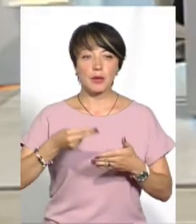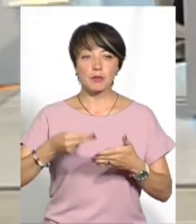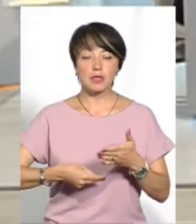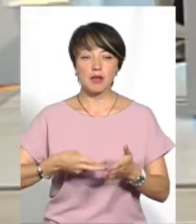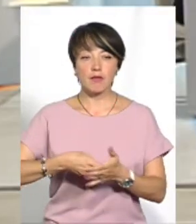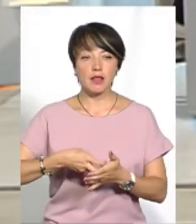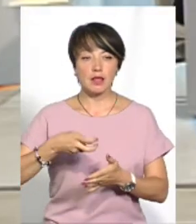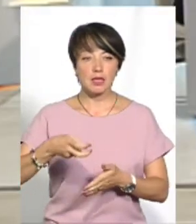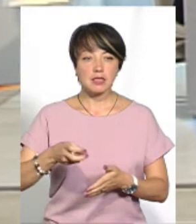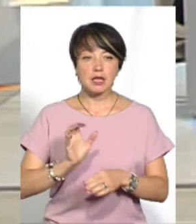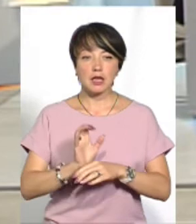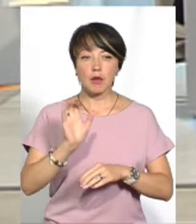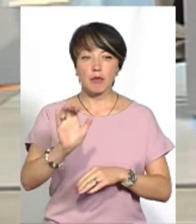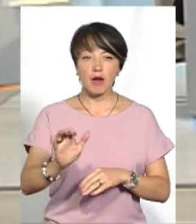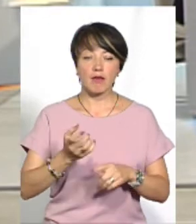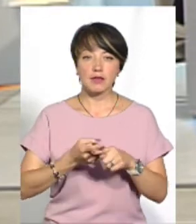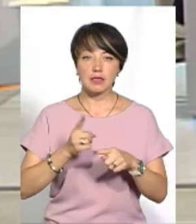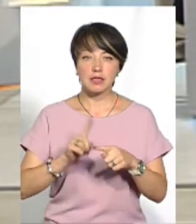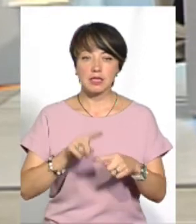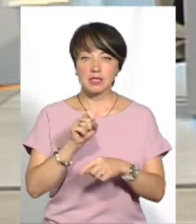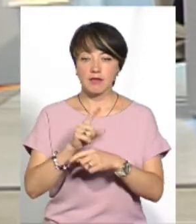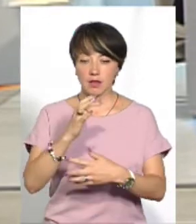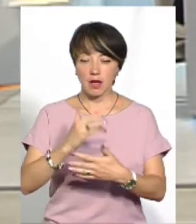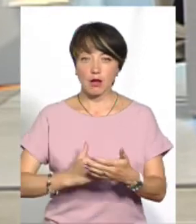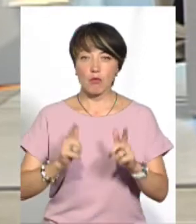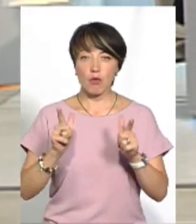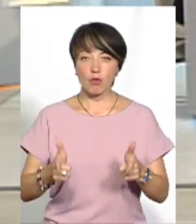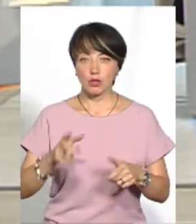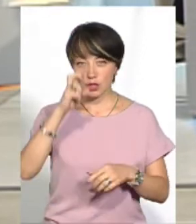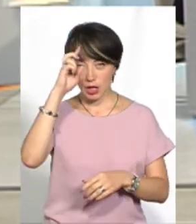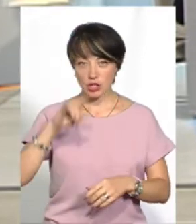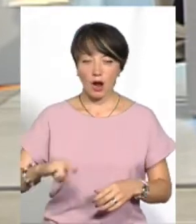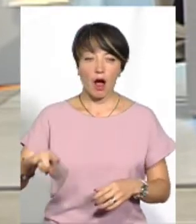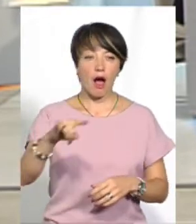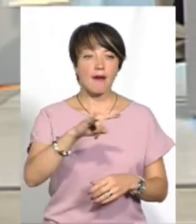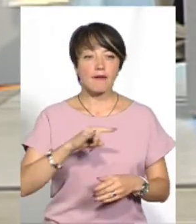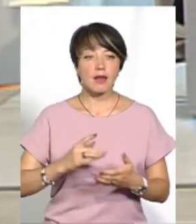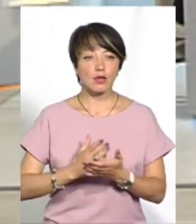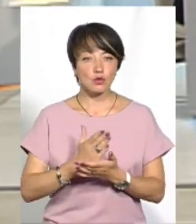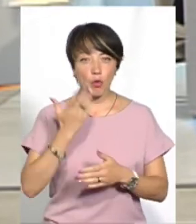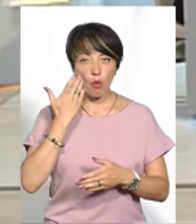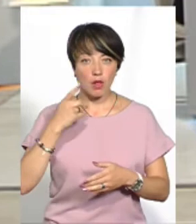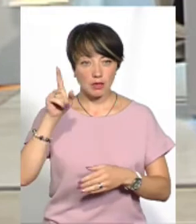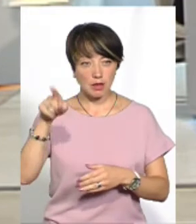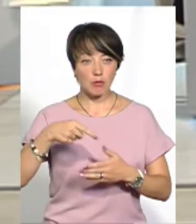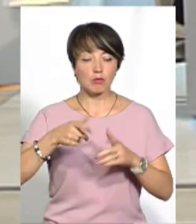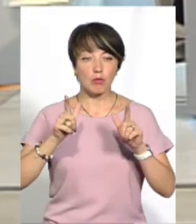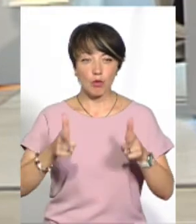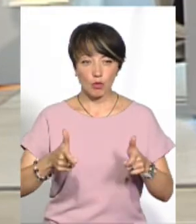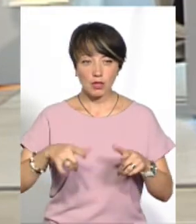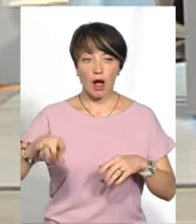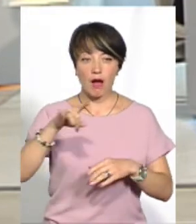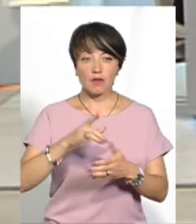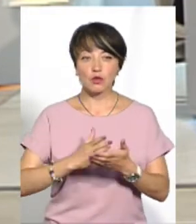лист і направили ці технічні завдання для погодження в Державіаслужбі. Після погодження в Державіаслужбі